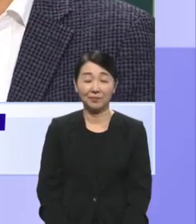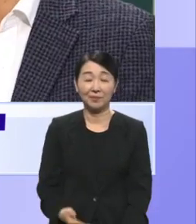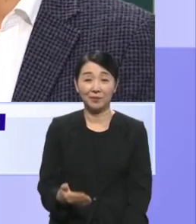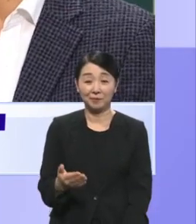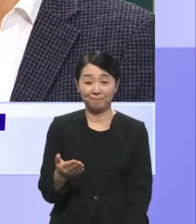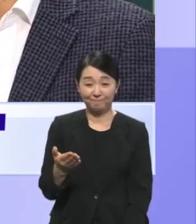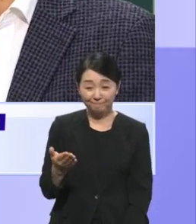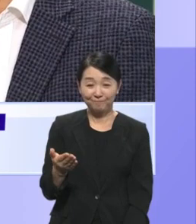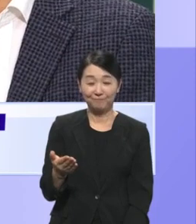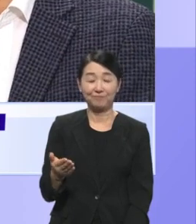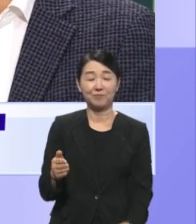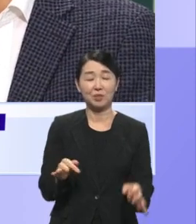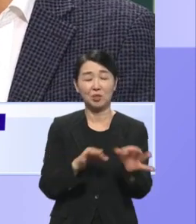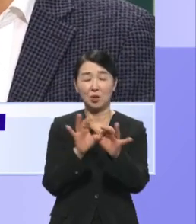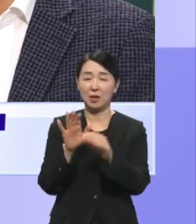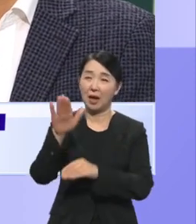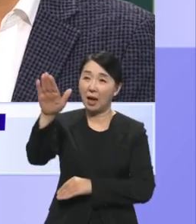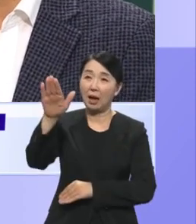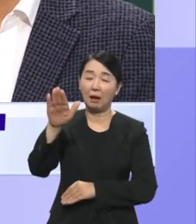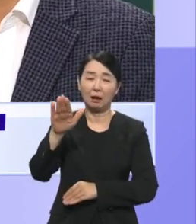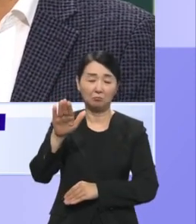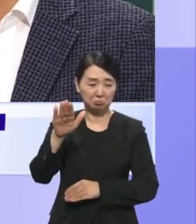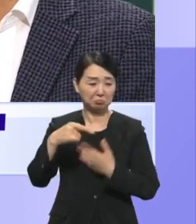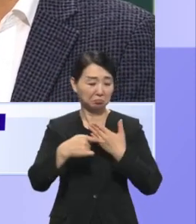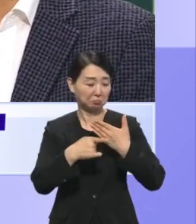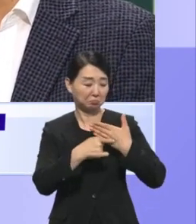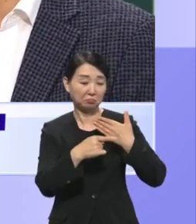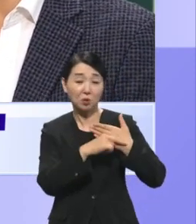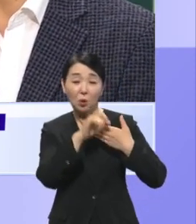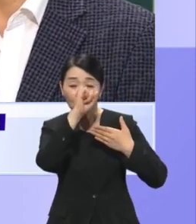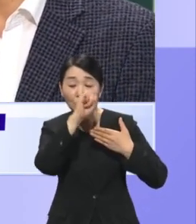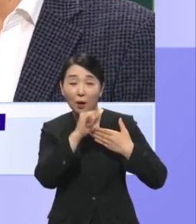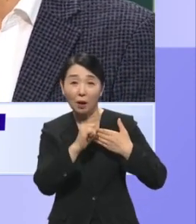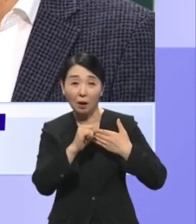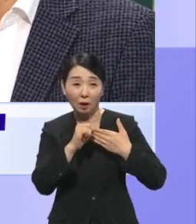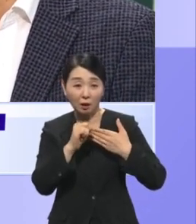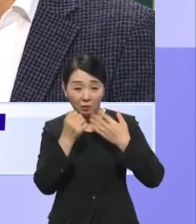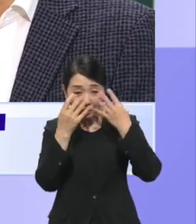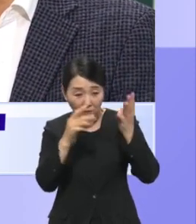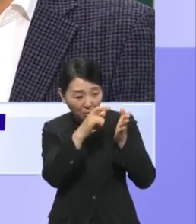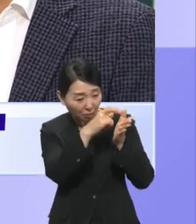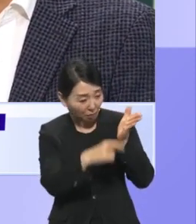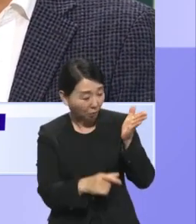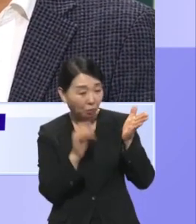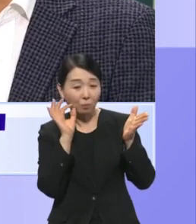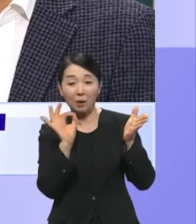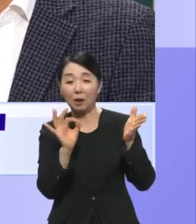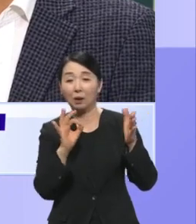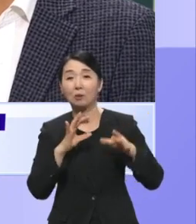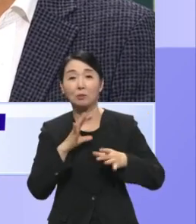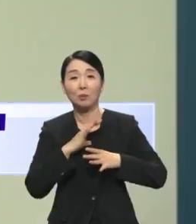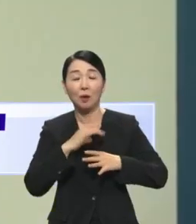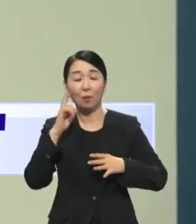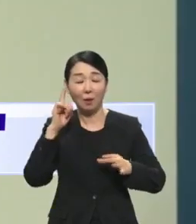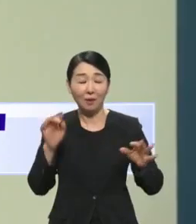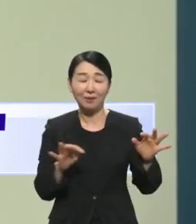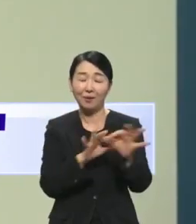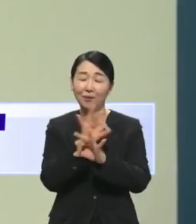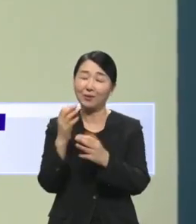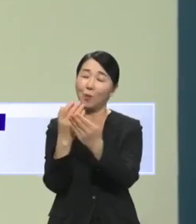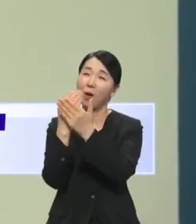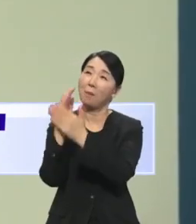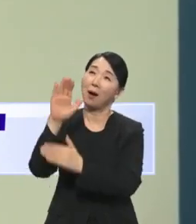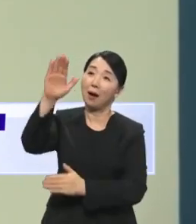경제 살리기 명부는 늘 좋은데요 사실 이번에도 보면은 좀 저는 놀랐어요 어떤 부분이 경제 살린다고